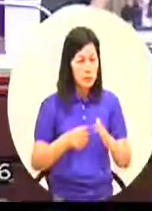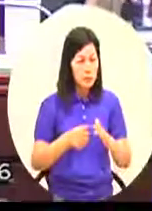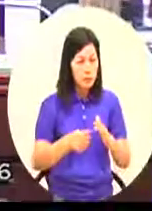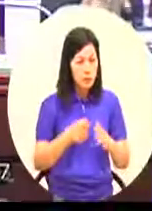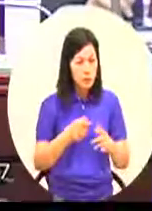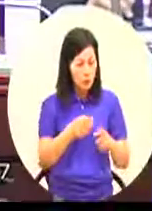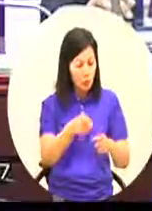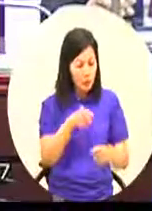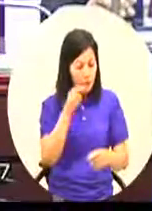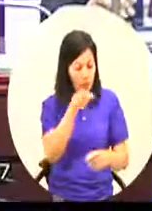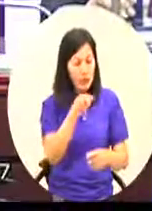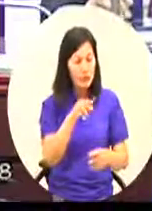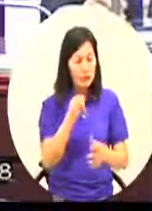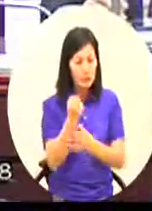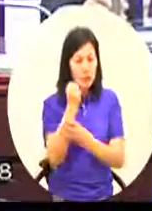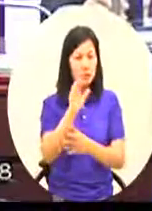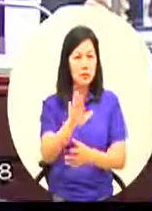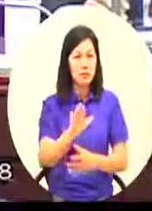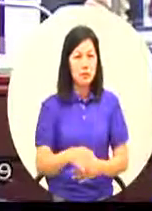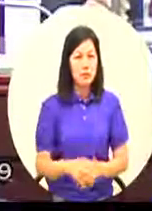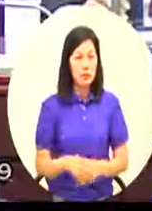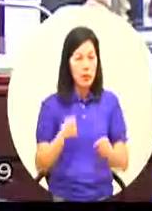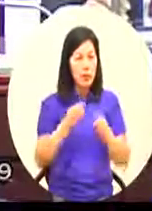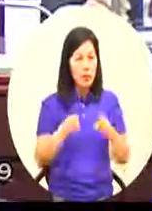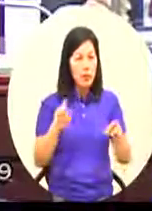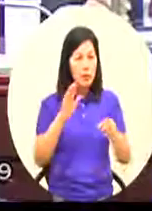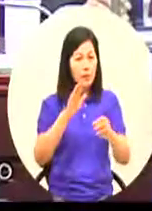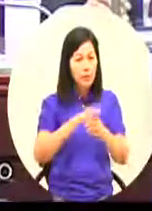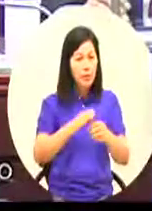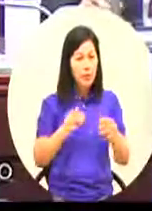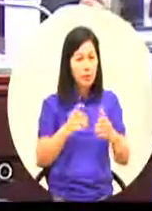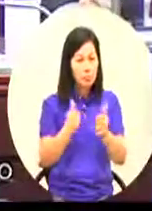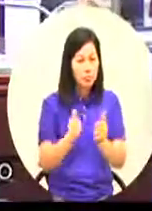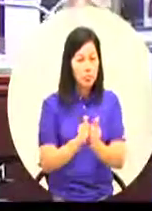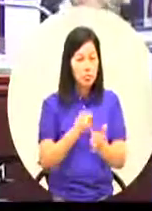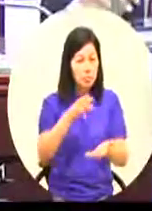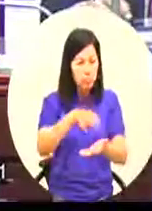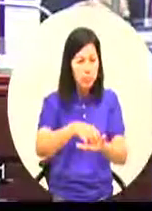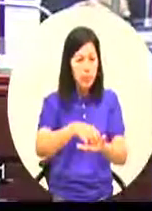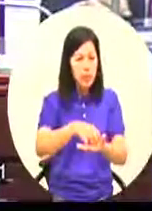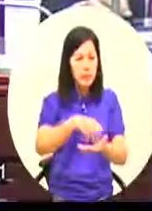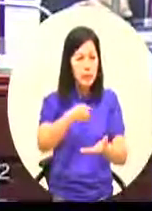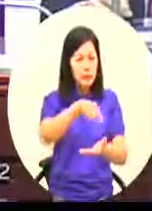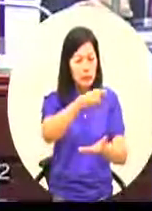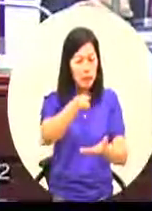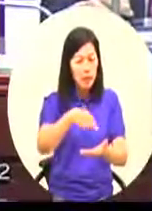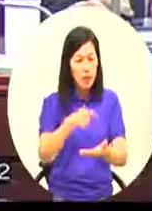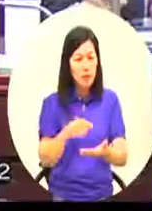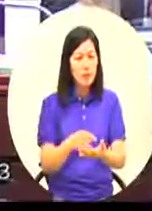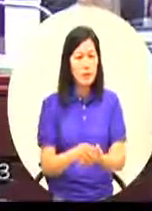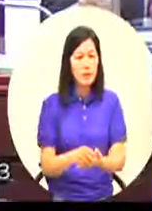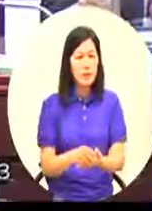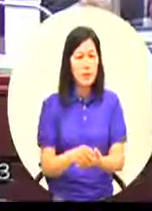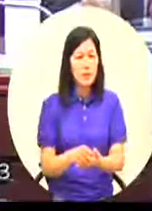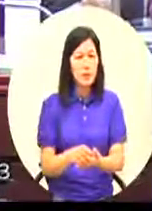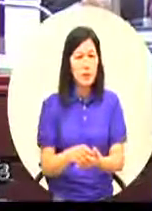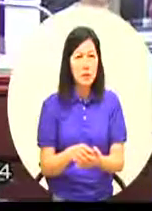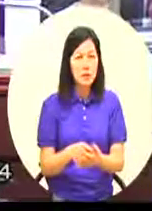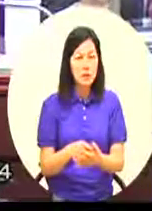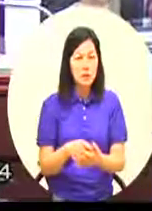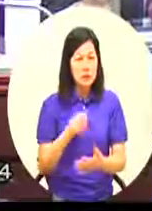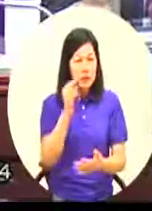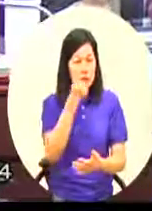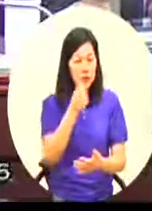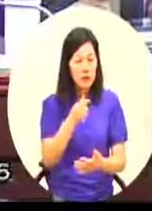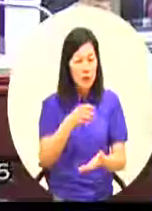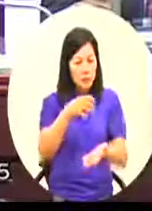的支持。那我想从平埔族的证明，他们不是他们大武龙的平埔族，特别